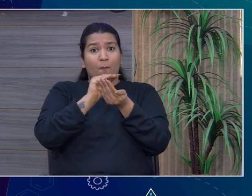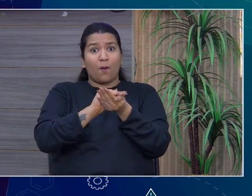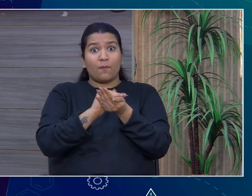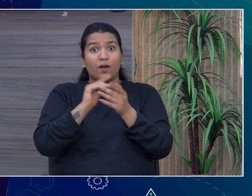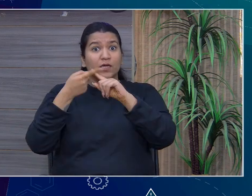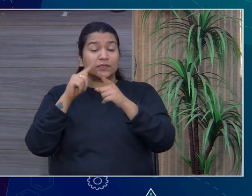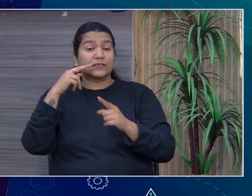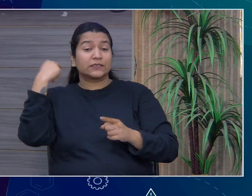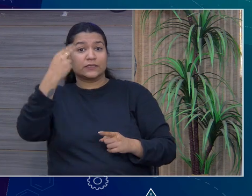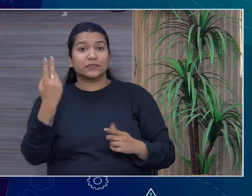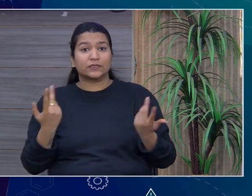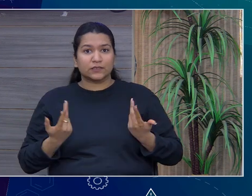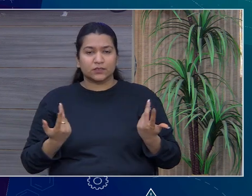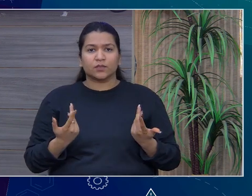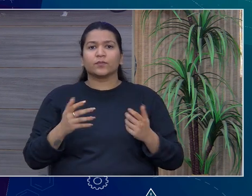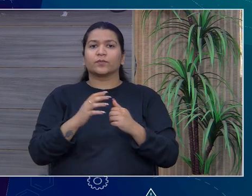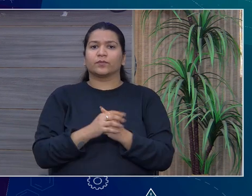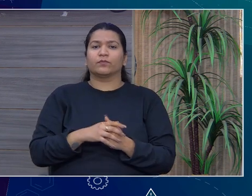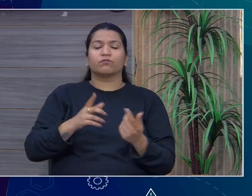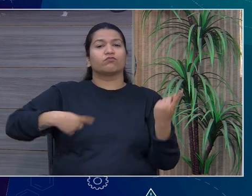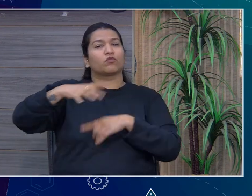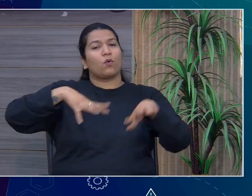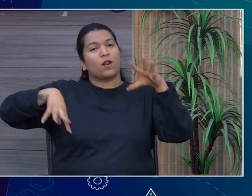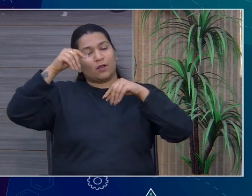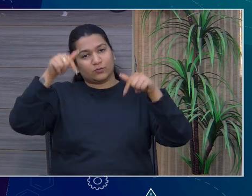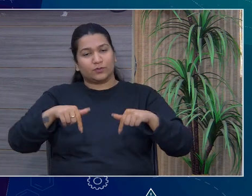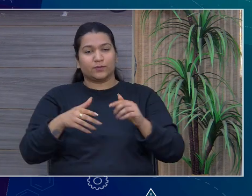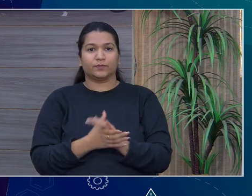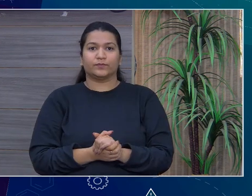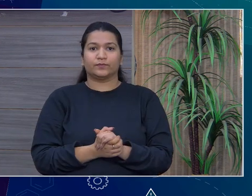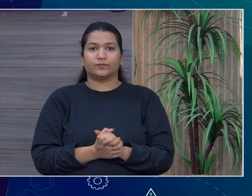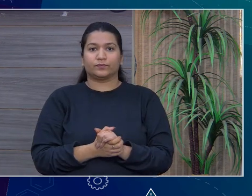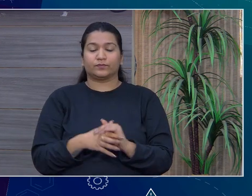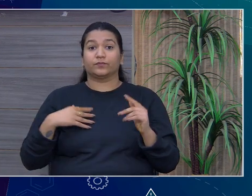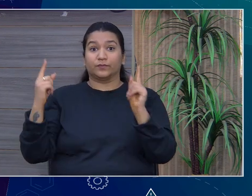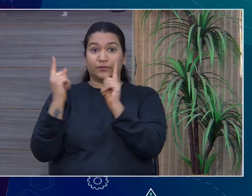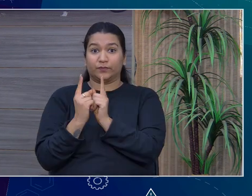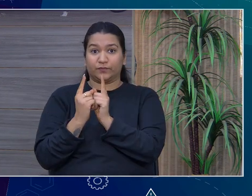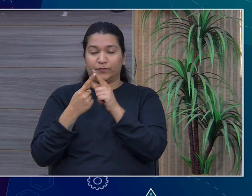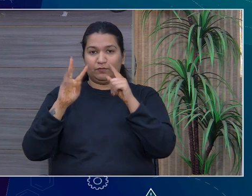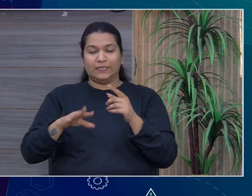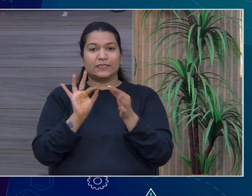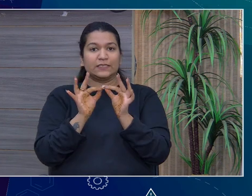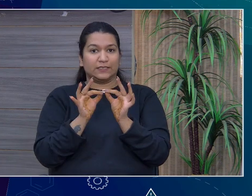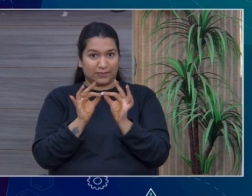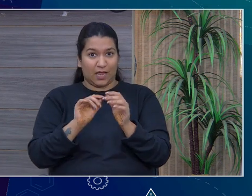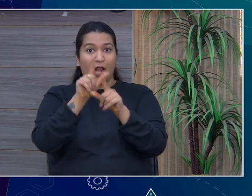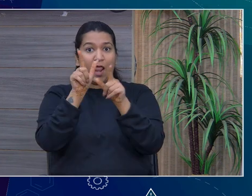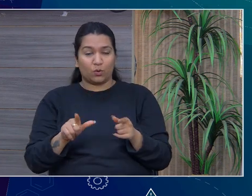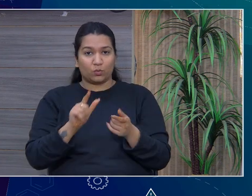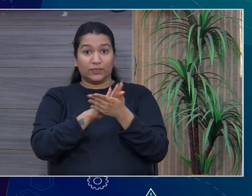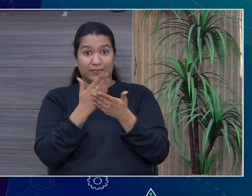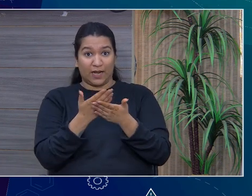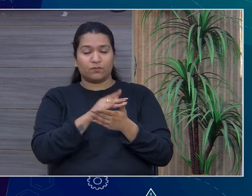उद्देश्य क्या है। समावेशी कक्षा के मद्देनज़र इसको भी समझने का प्रयास करेंगे। मेरे साथ टेलीविजन स्क्रीन पर आप देख रहे हैं साइन लैंग्वेज इंटरप्रेटर